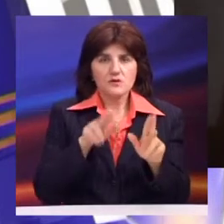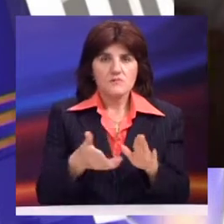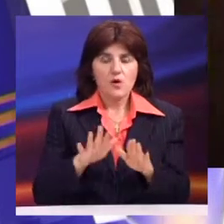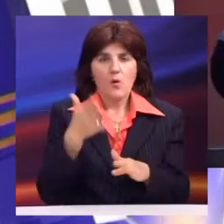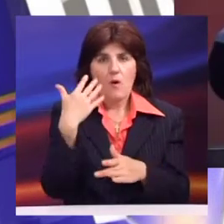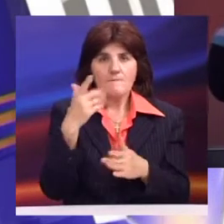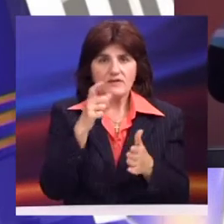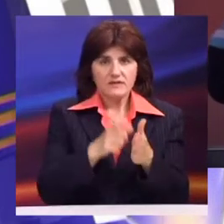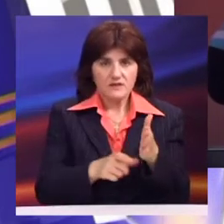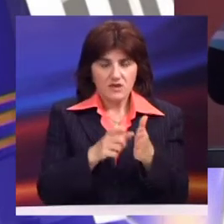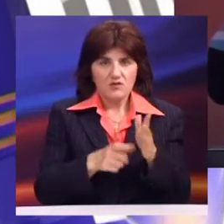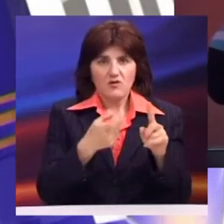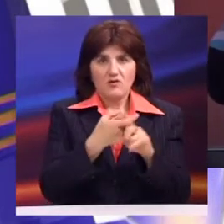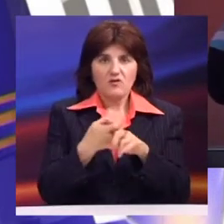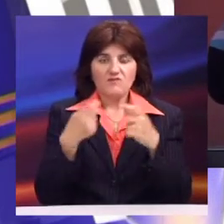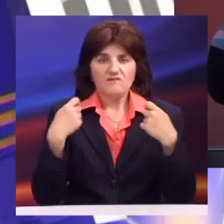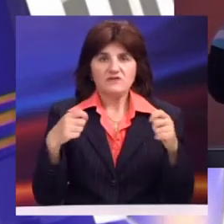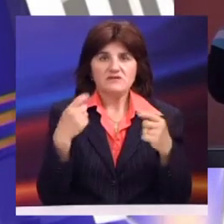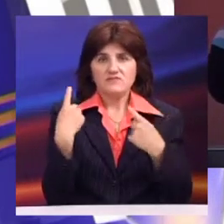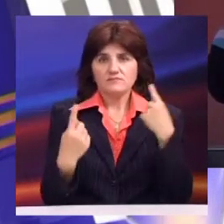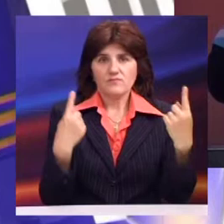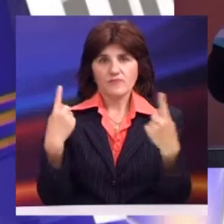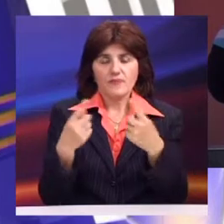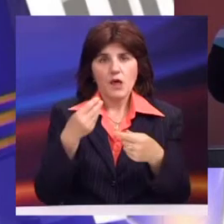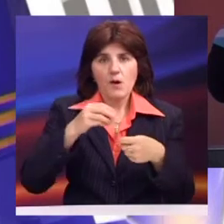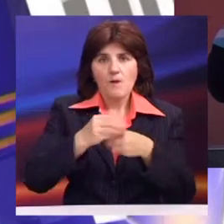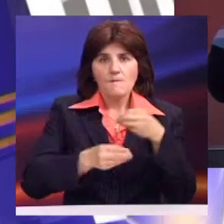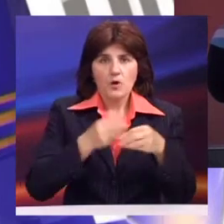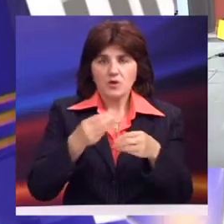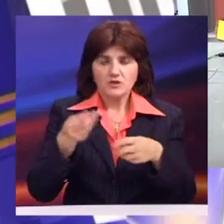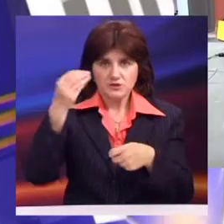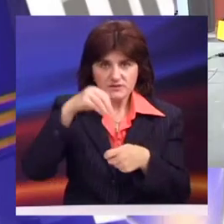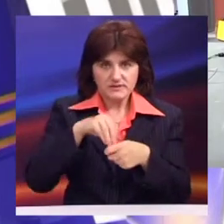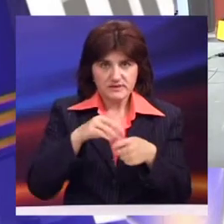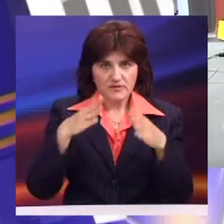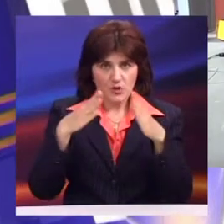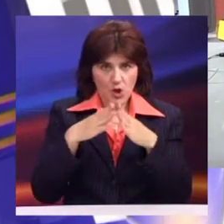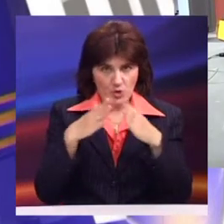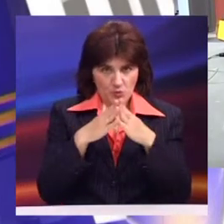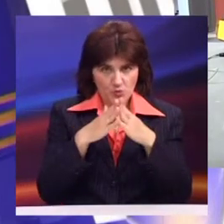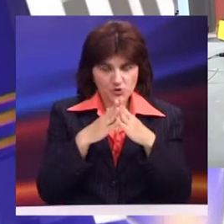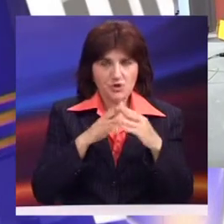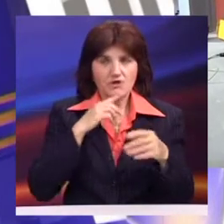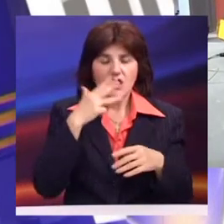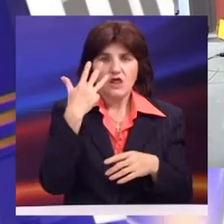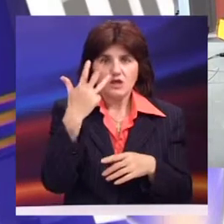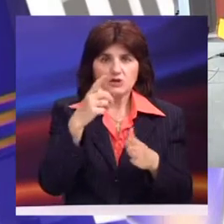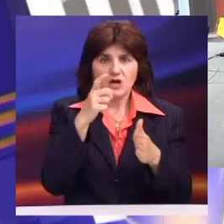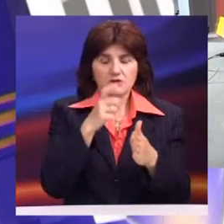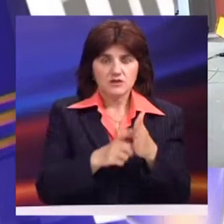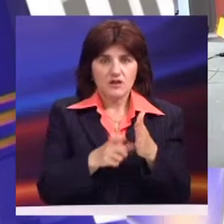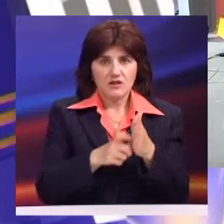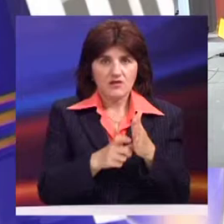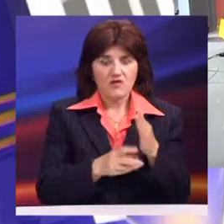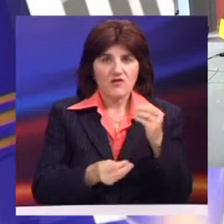oko 50 građevinskih dozvola odnosi se na izgradnju individualnih porodičnih stambenih zgrada, odnosno kuća, zatim 4 dozvole